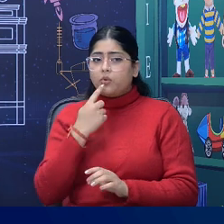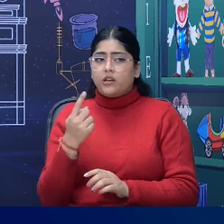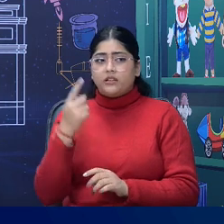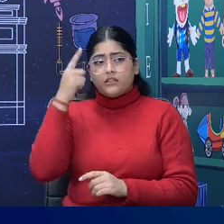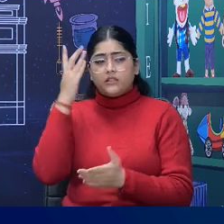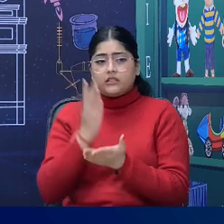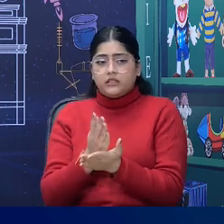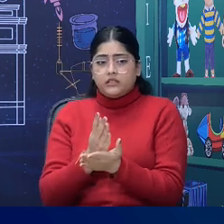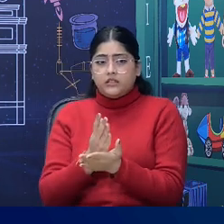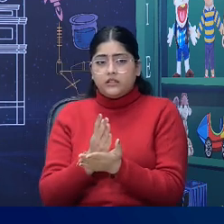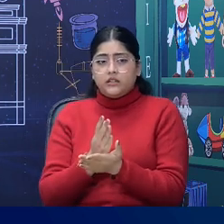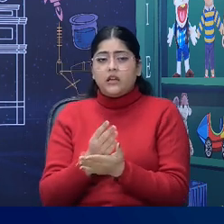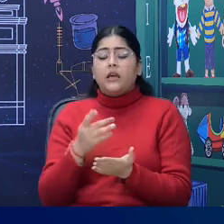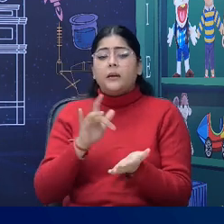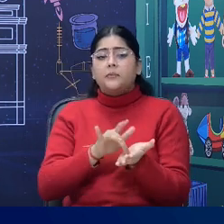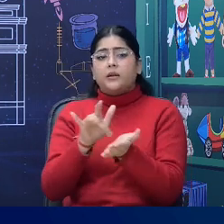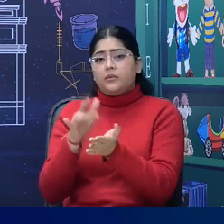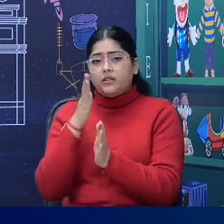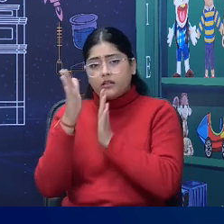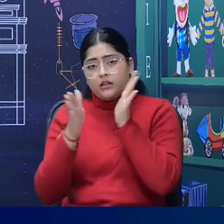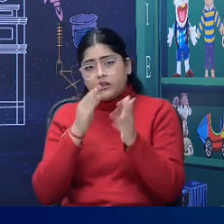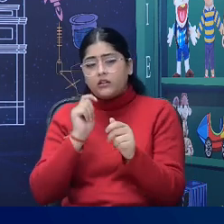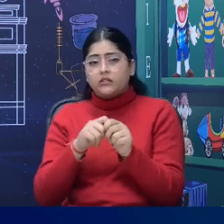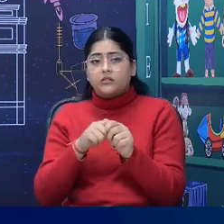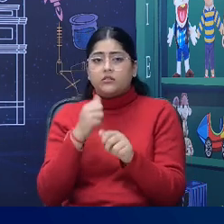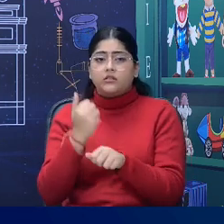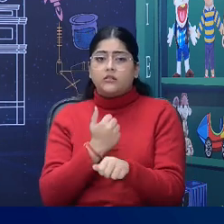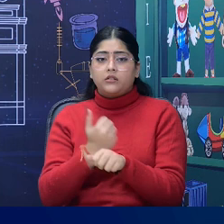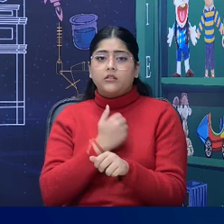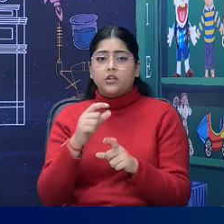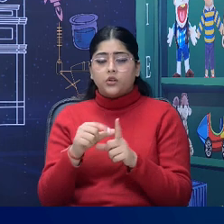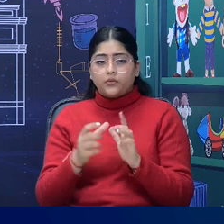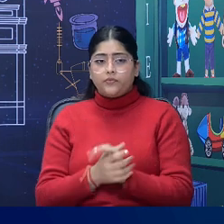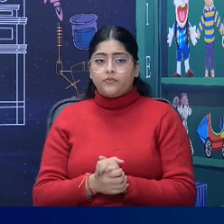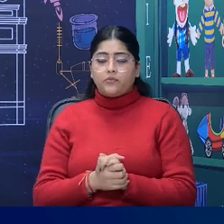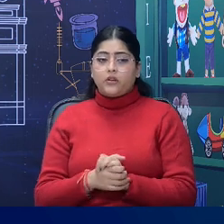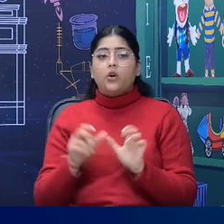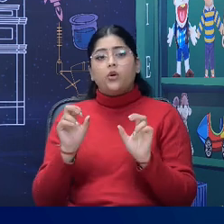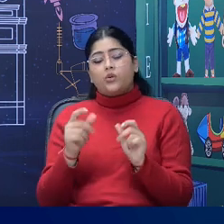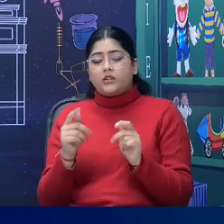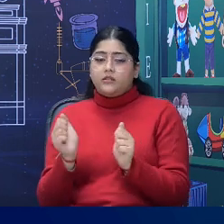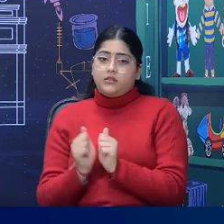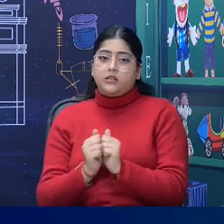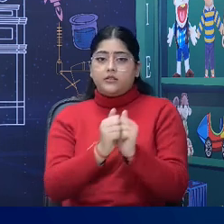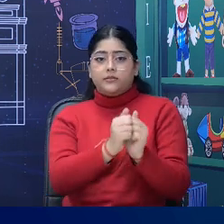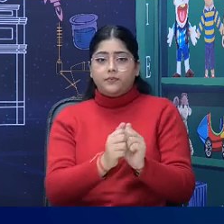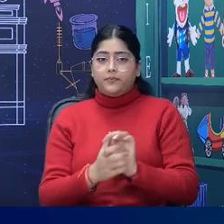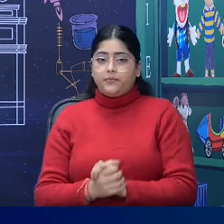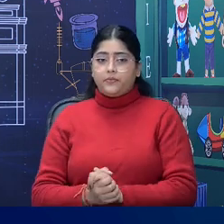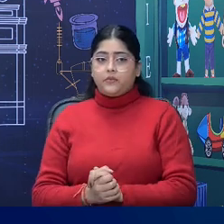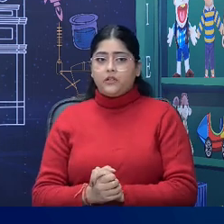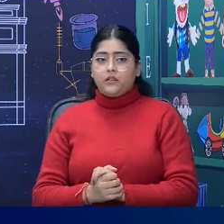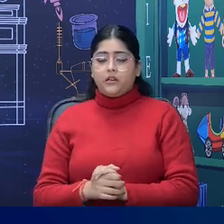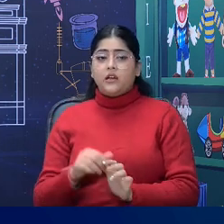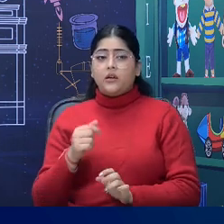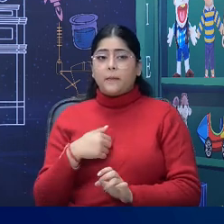निर्णय लिया कि कहीं ना कहीं जाके कुछ करते हैं तो उनके दोस्त ने कहा उस व्यक्ति के कि चलो साथ ही चलते हैं जी मैंने कहा